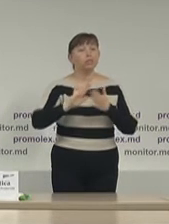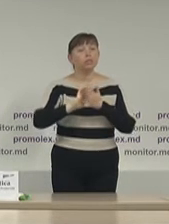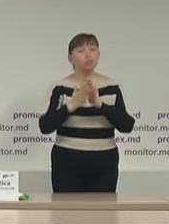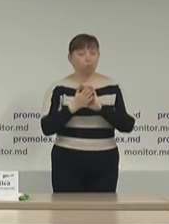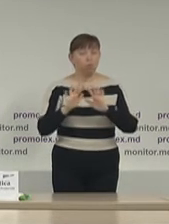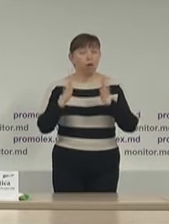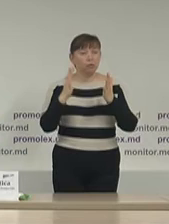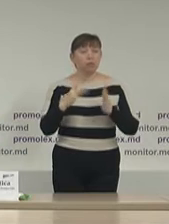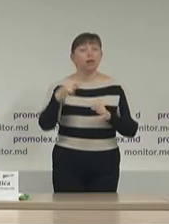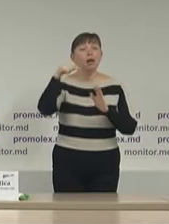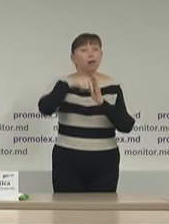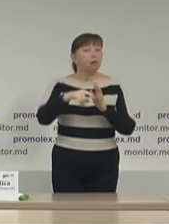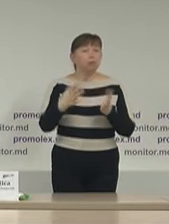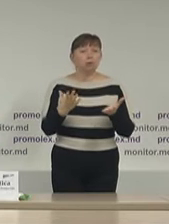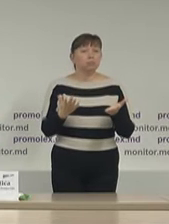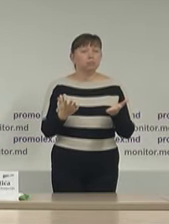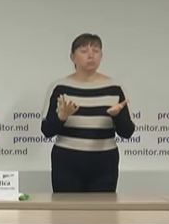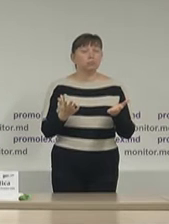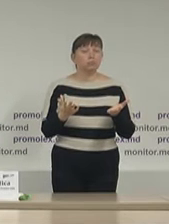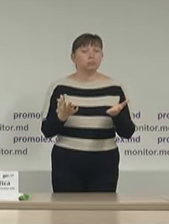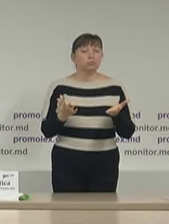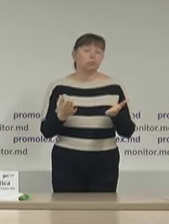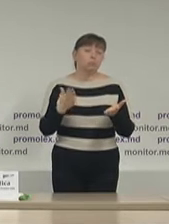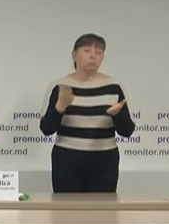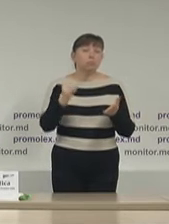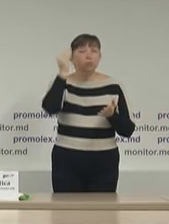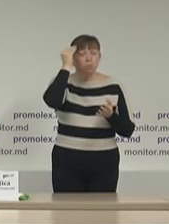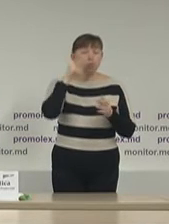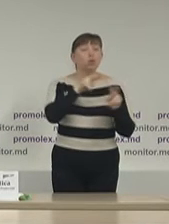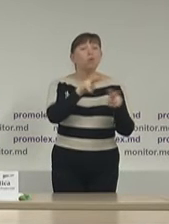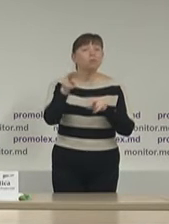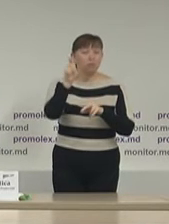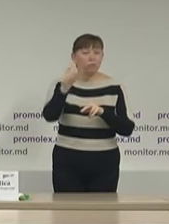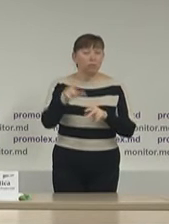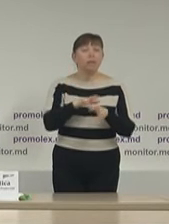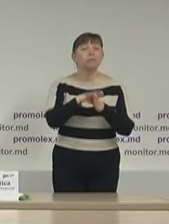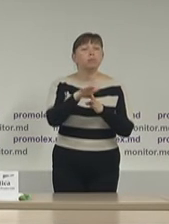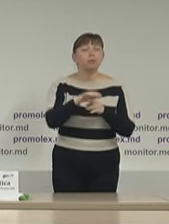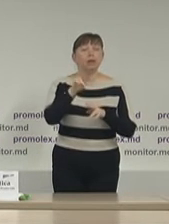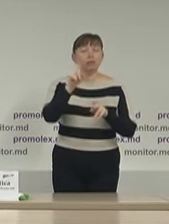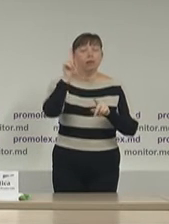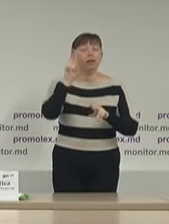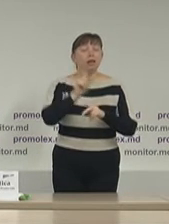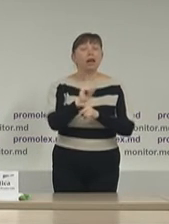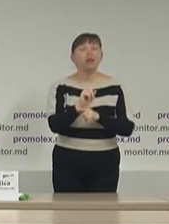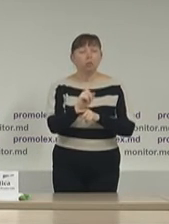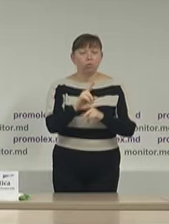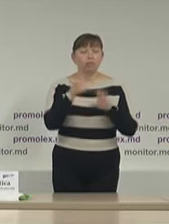situații în care nu au fost, din punctul de vedere observatorilor, respectate regulile de sănătate